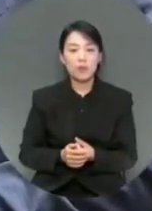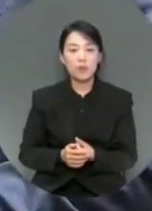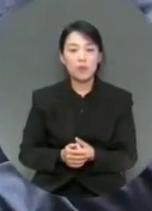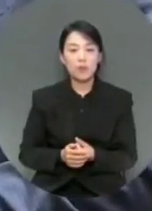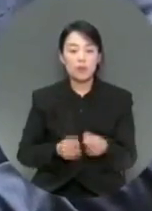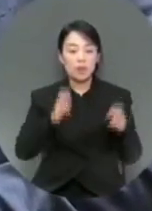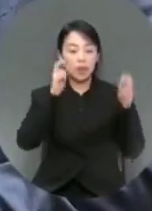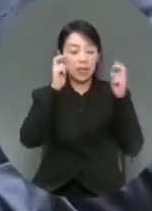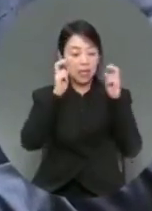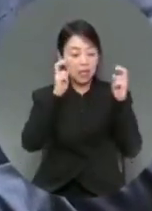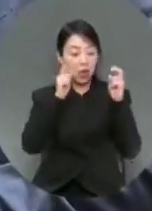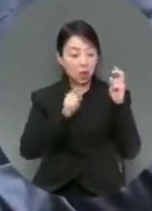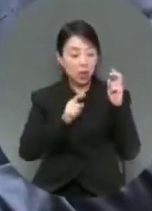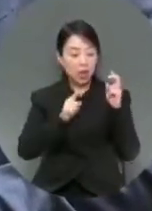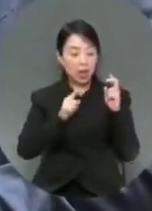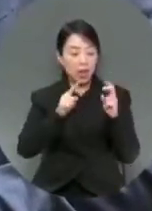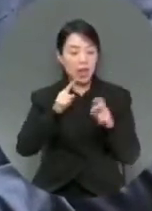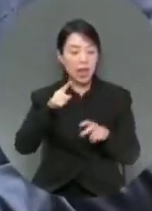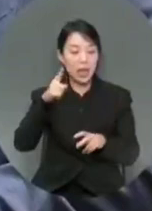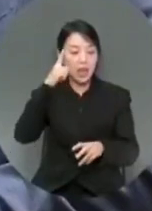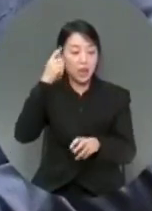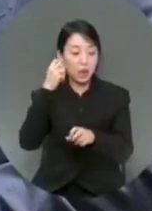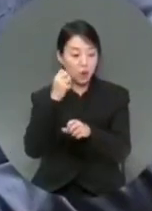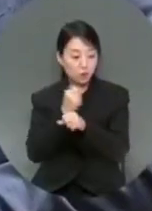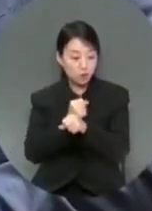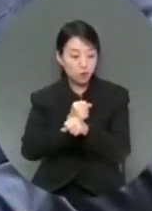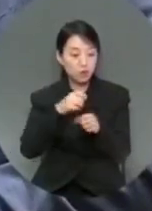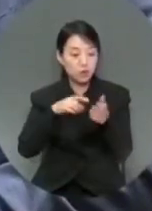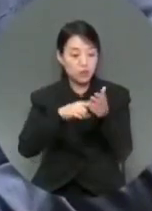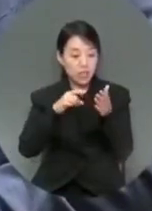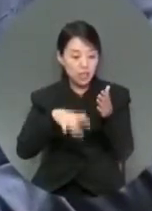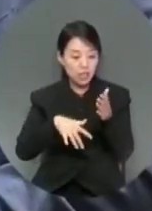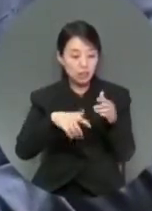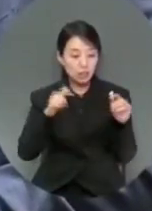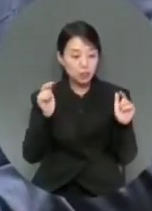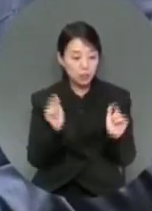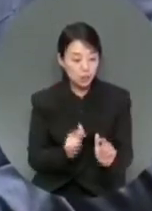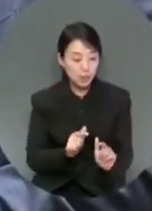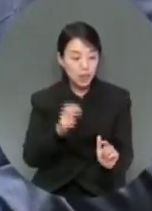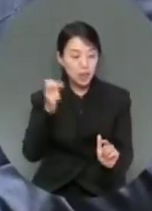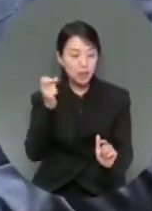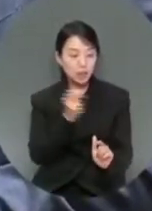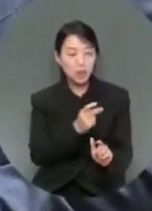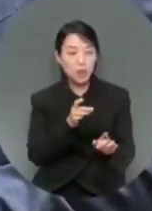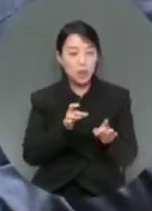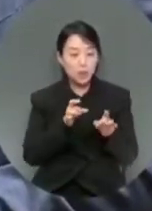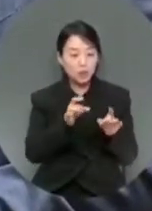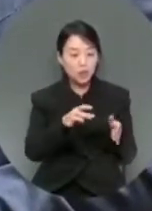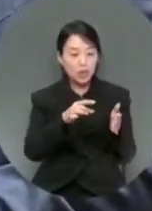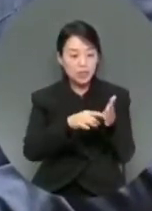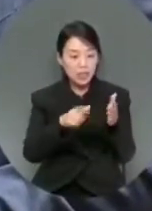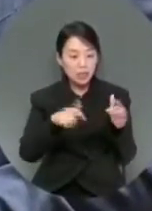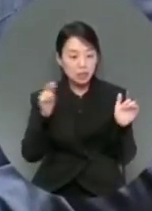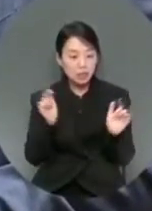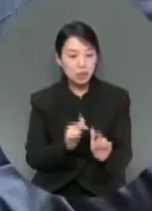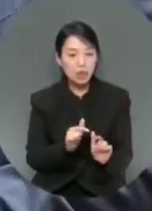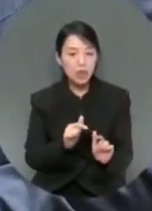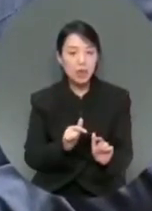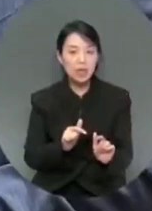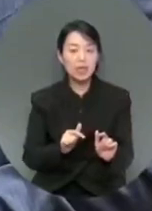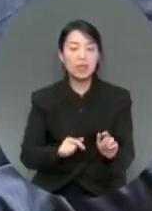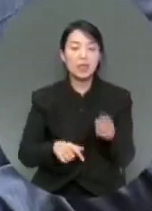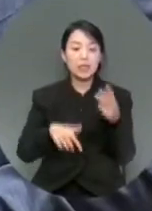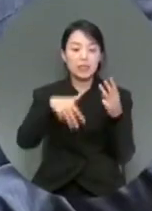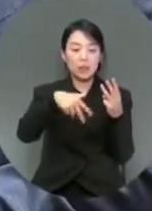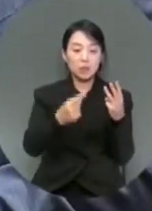기업의 R&D 세액 공제와 통합 투자 세액 공제는 합하면 네. 20년에 3조 4천억에서